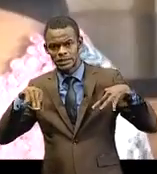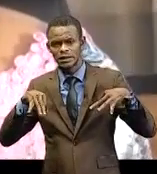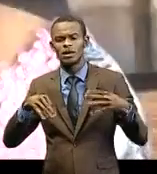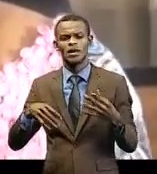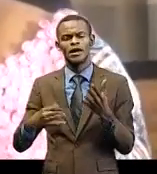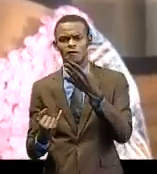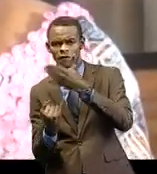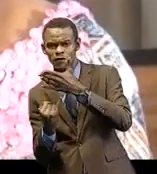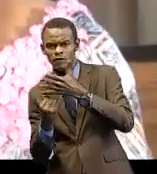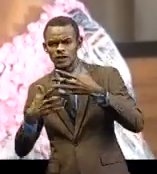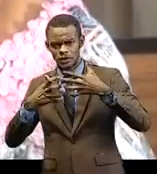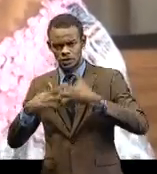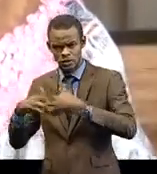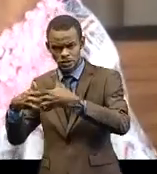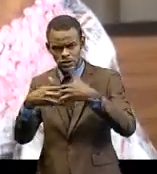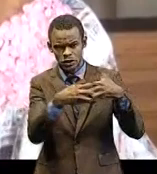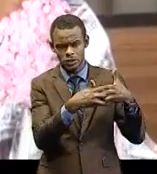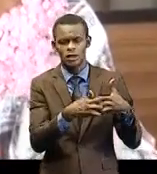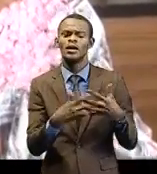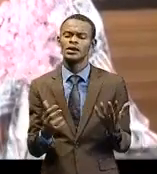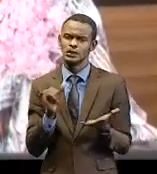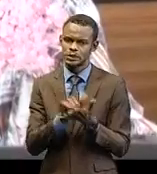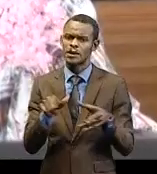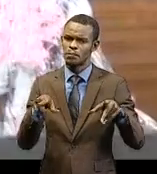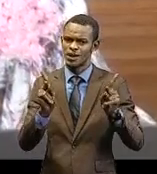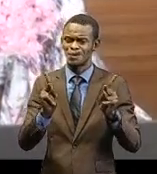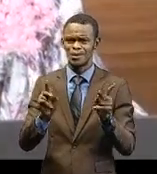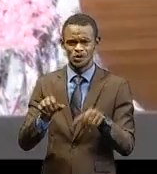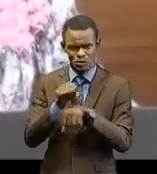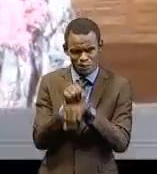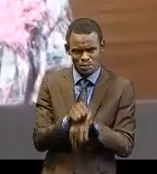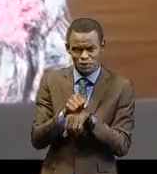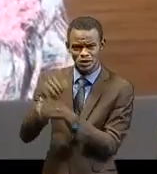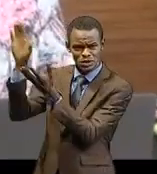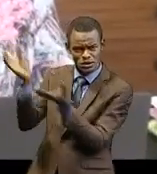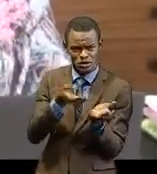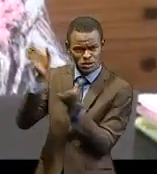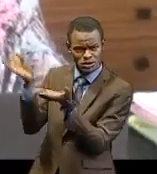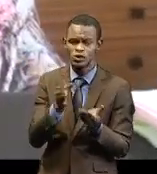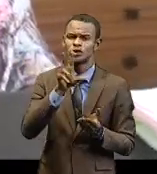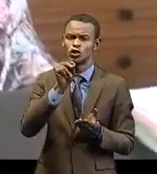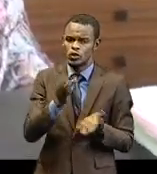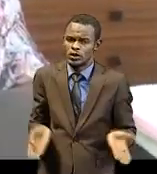de réduire la facture d'importation de plus de 2,5 milliards de dollars.